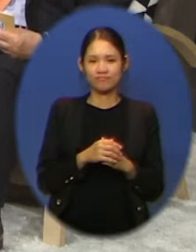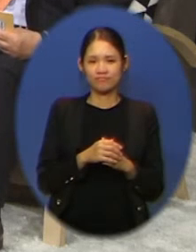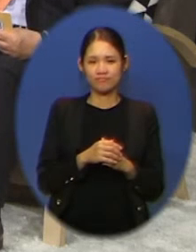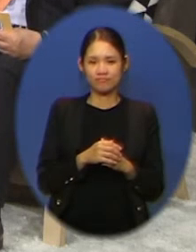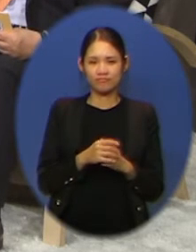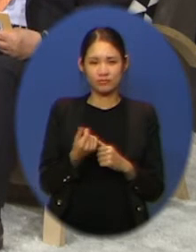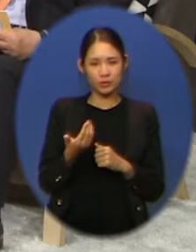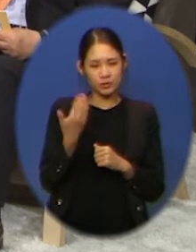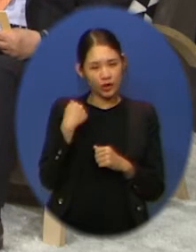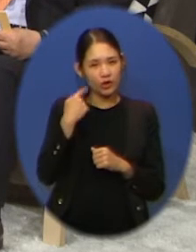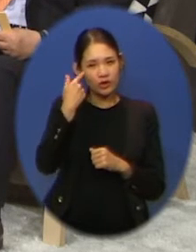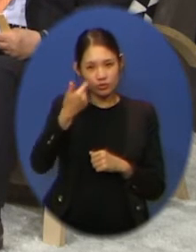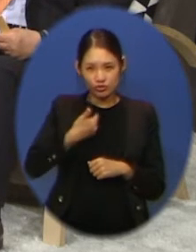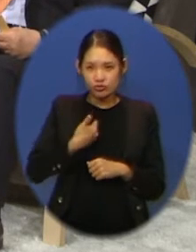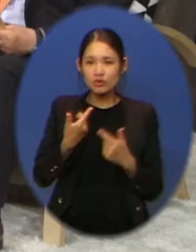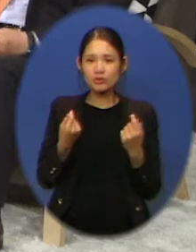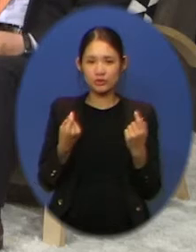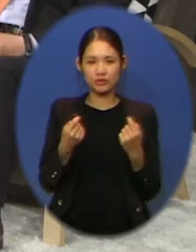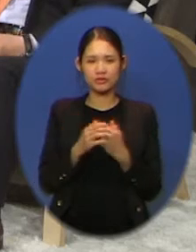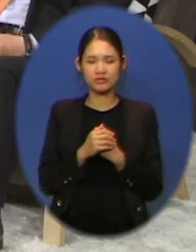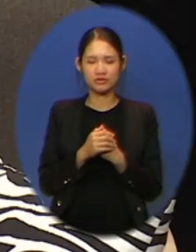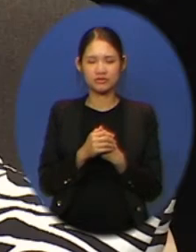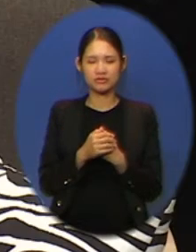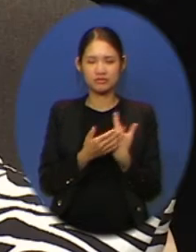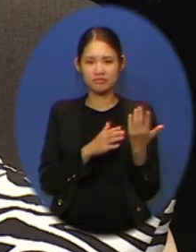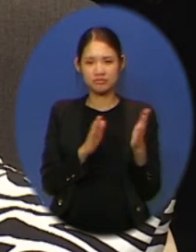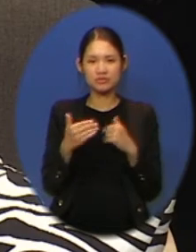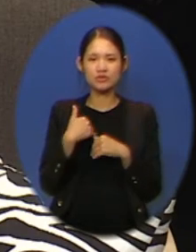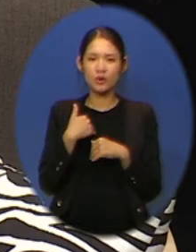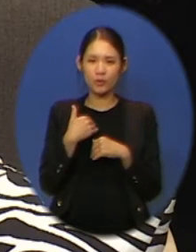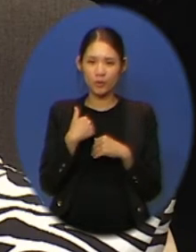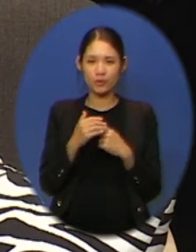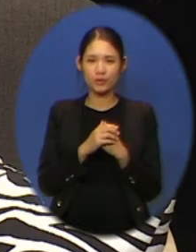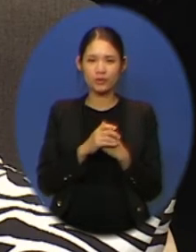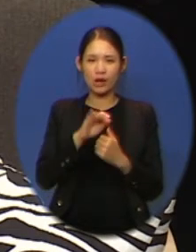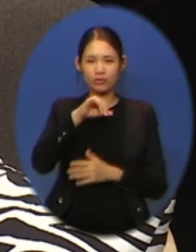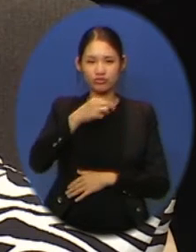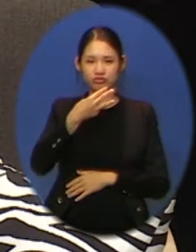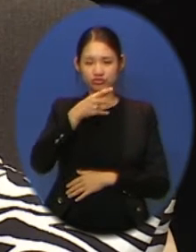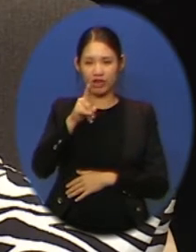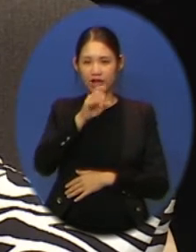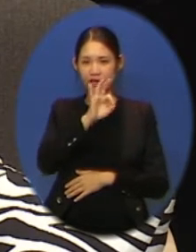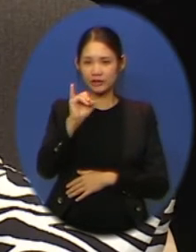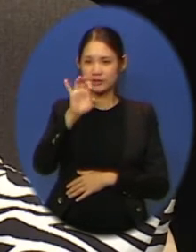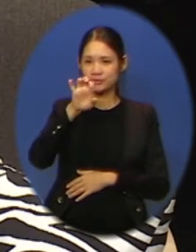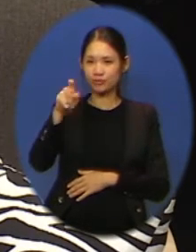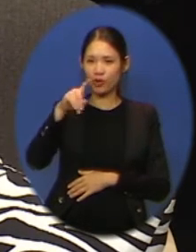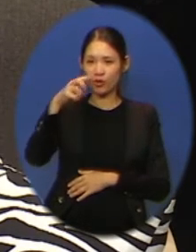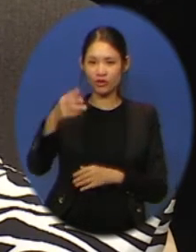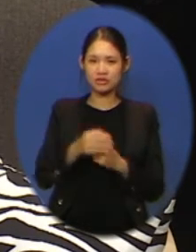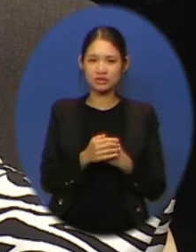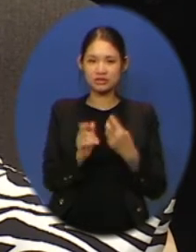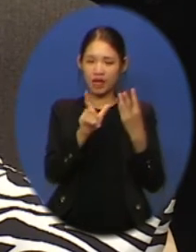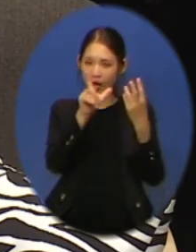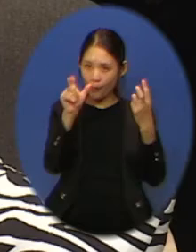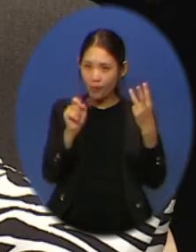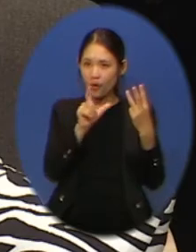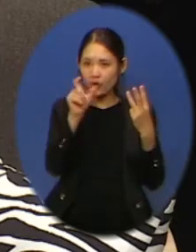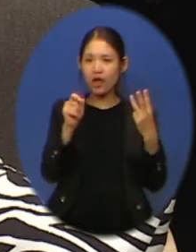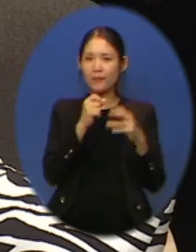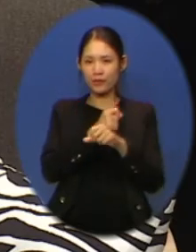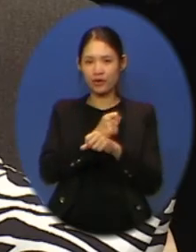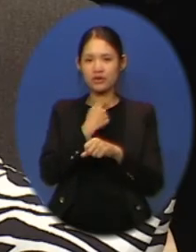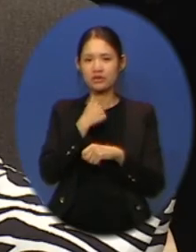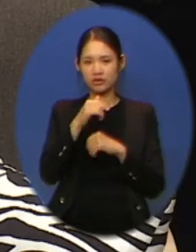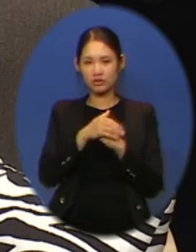아까 물어보셨지만 그렇게 해서 저도 프라이머리를 이제 3월 달에 했는데